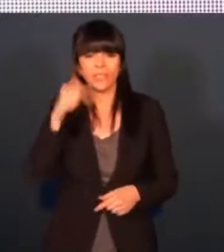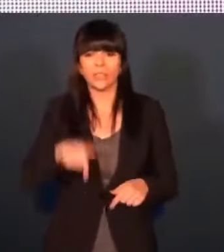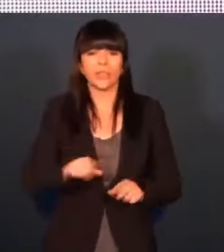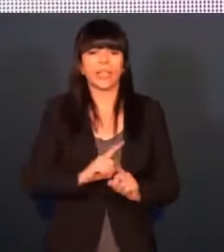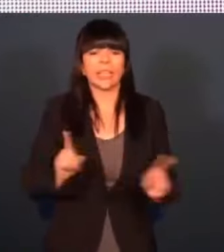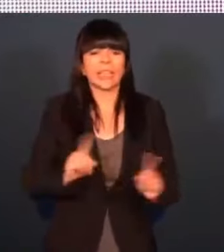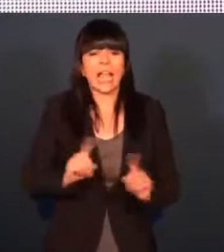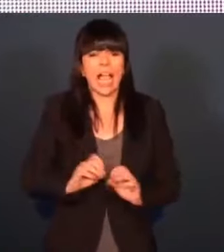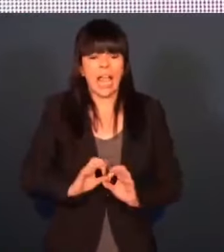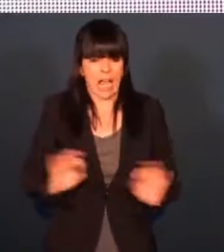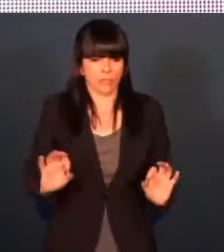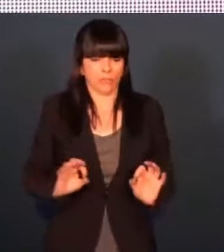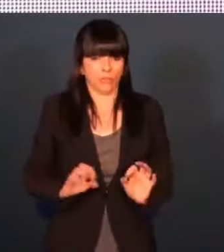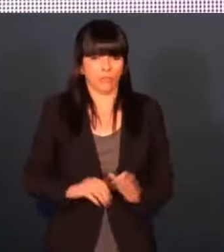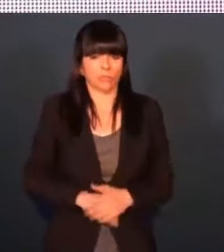нека да отбележим.